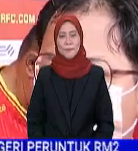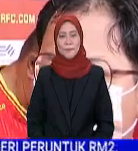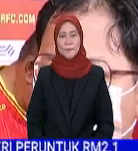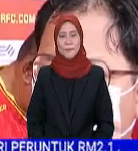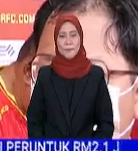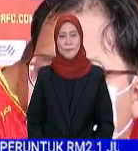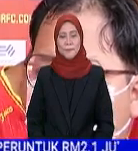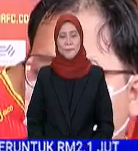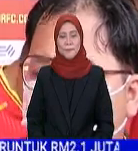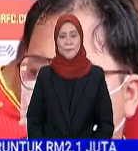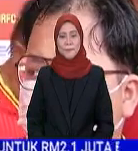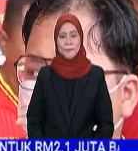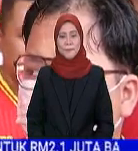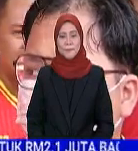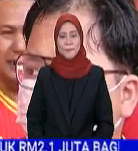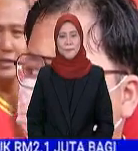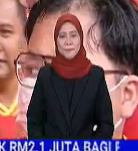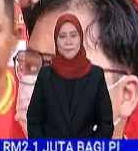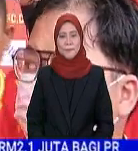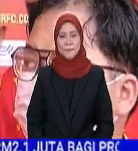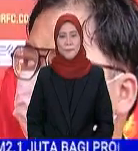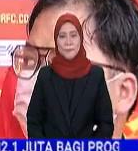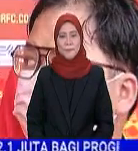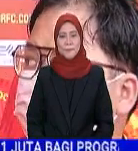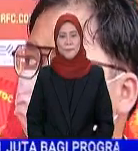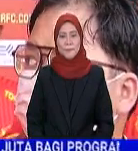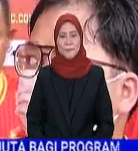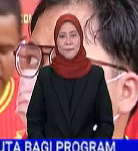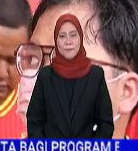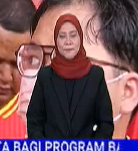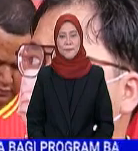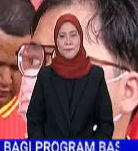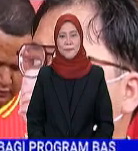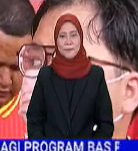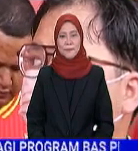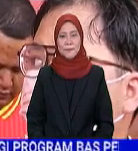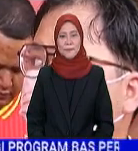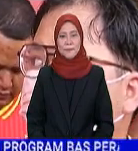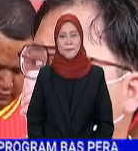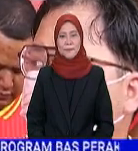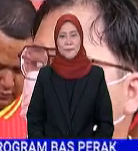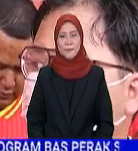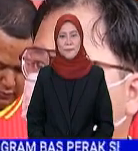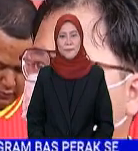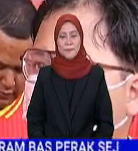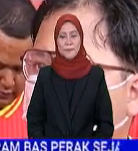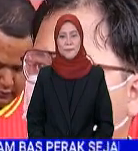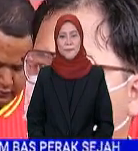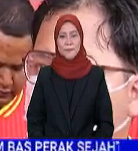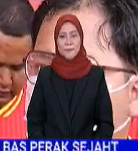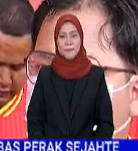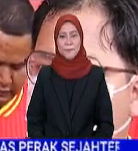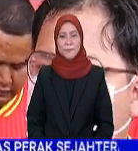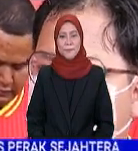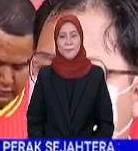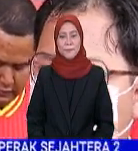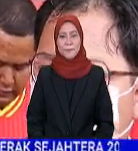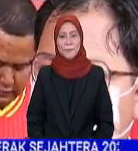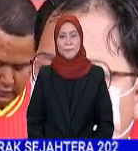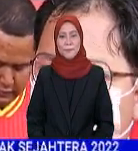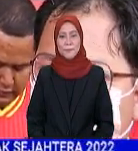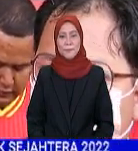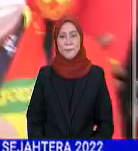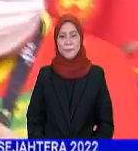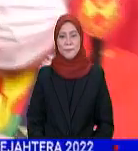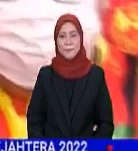اللاعبين وما عندي يعني اي تردد في اني اجدد لنادي سيلانغور ان شاء الله انه بتمنى اني اكون